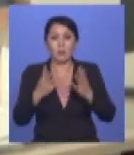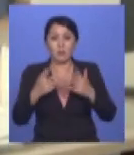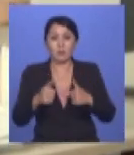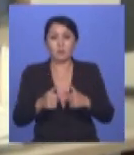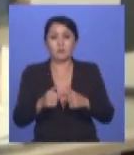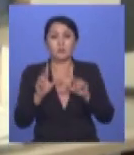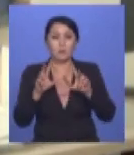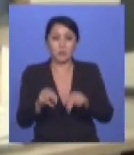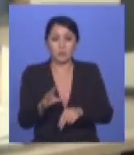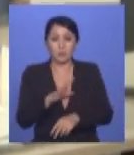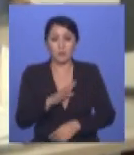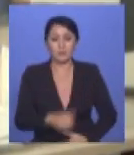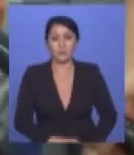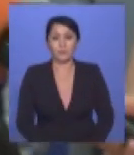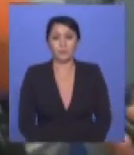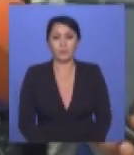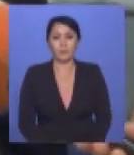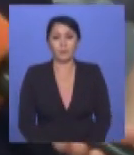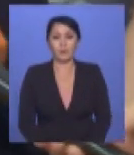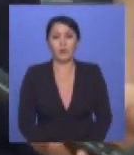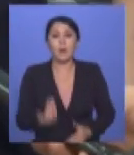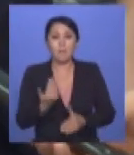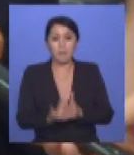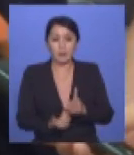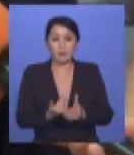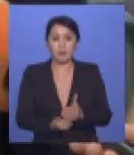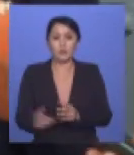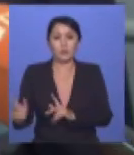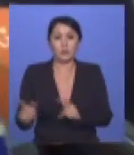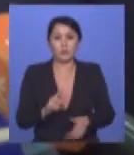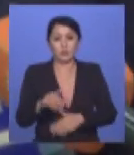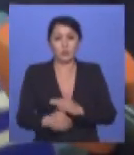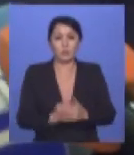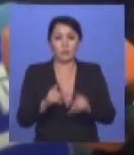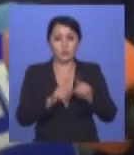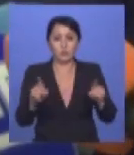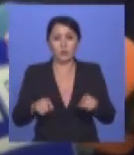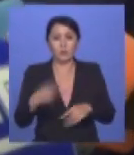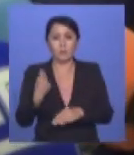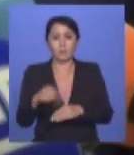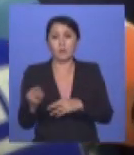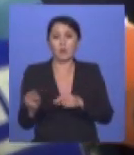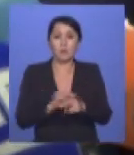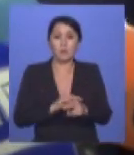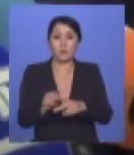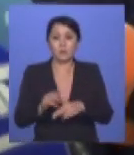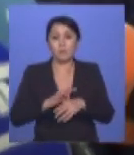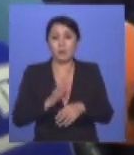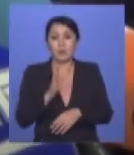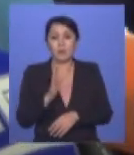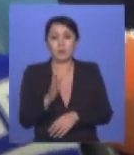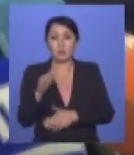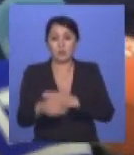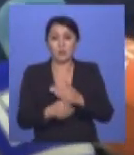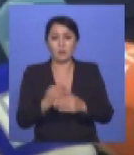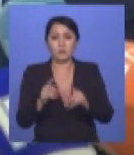шешу жолдарын қарастыруға уәде берді. Ұсынысты дайындаңыз. Мүмкін жаңа ғимарат сатып алып, сол жерде жөндеу жұмыстарын